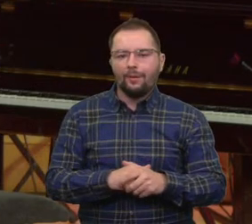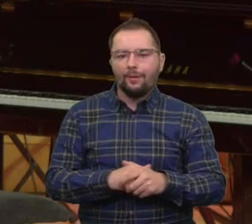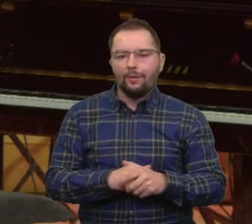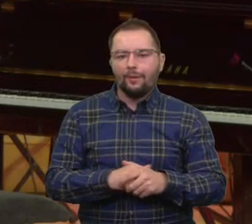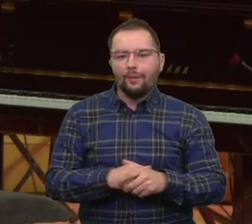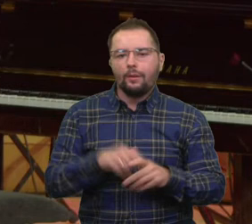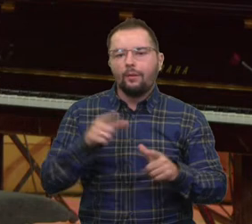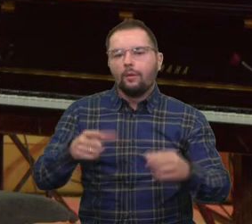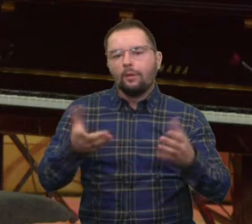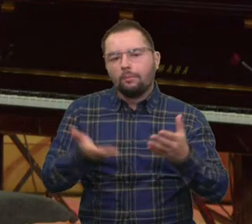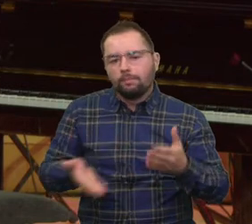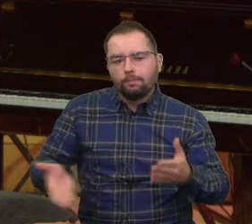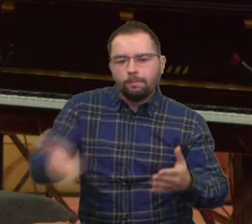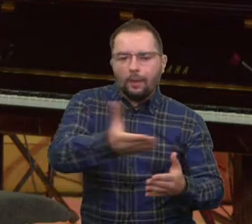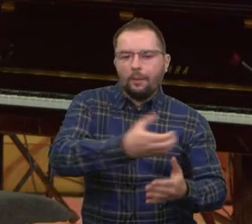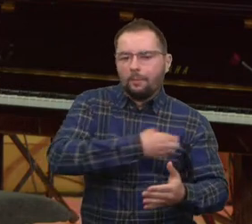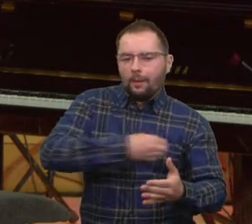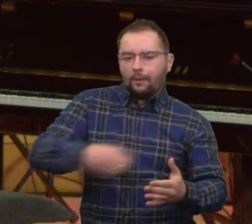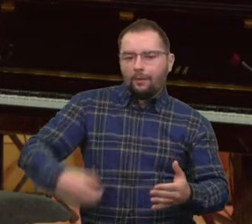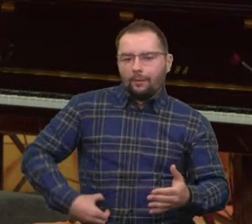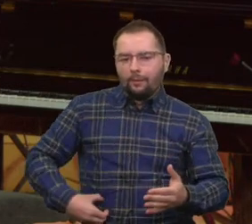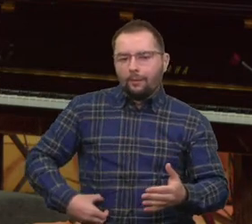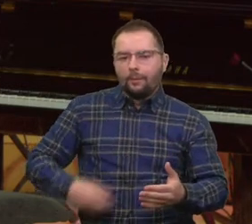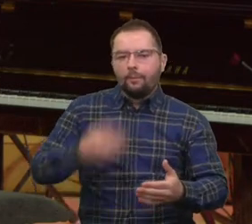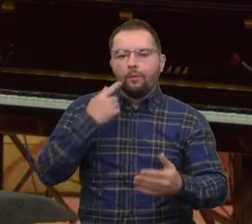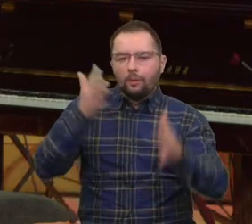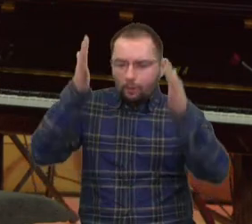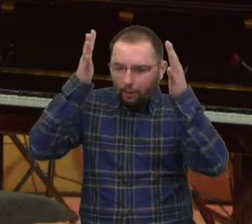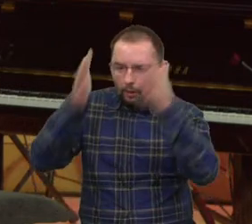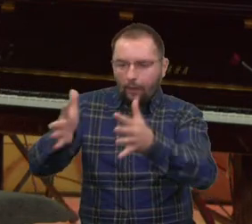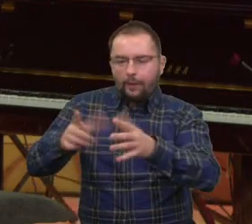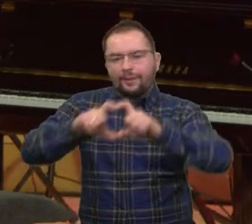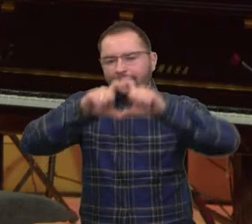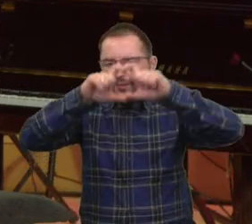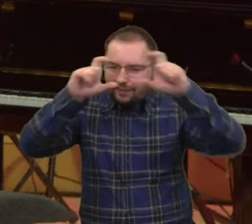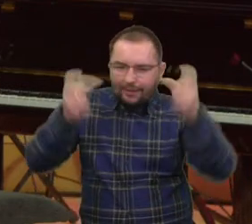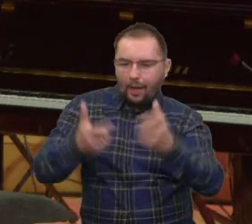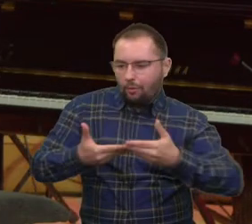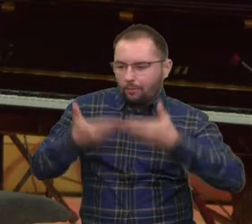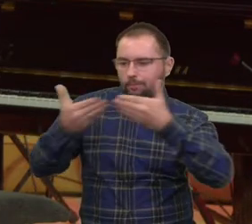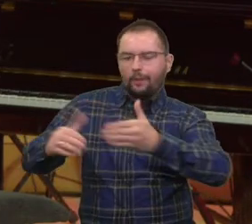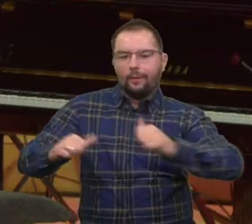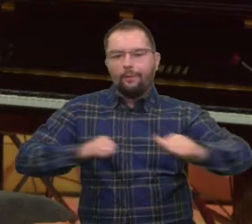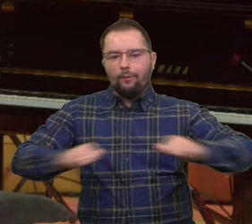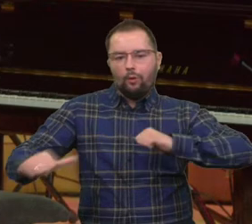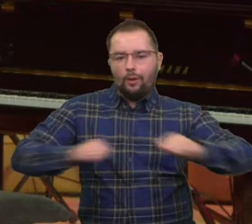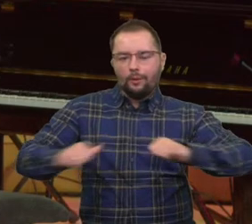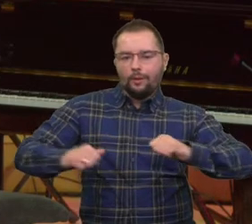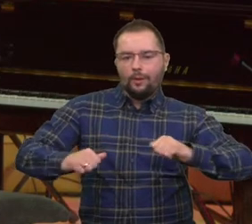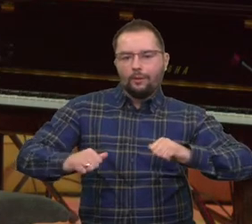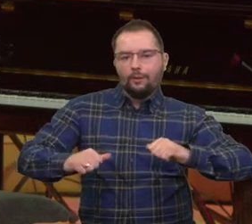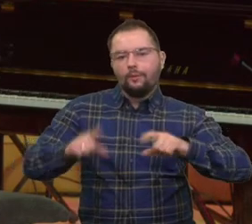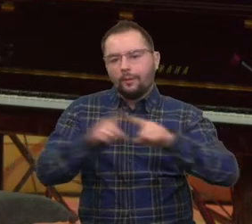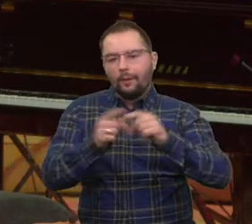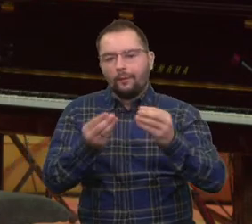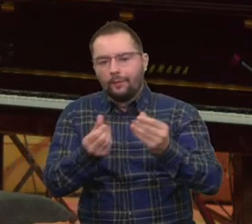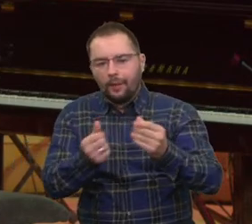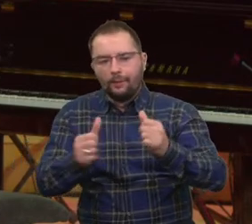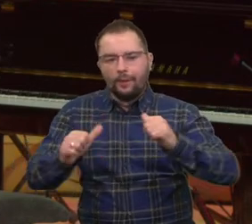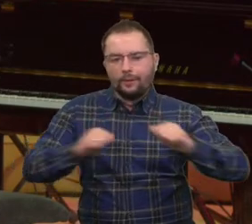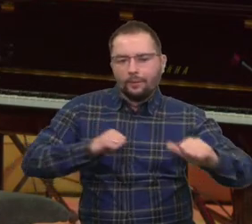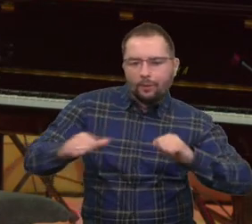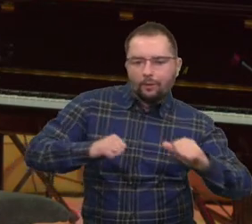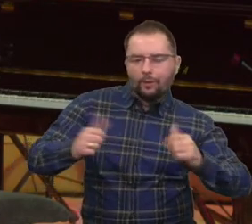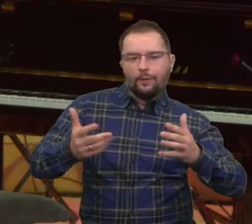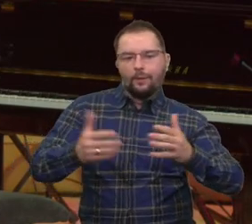To marszałku była skupiona cała władza rozwojowa, finansowa.